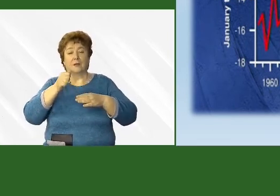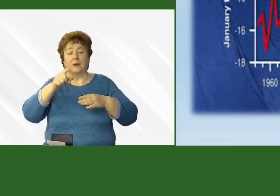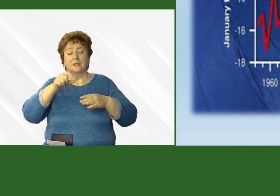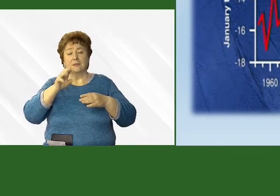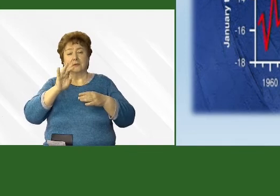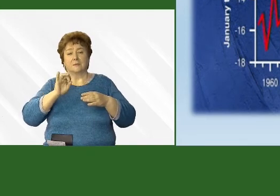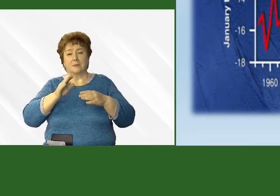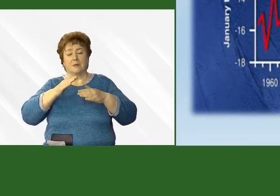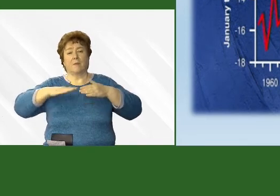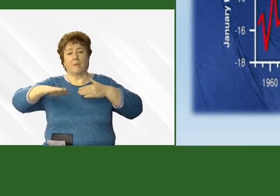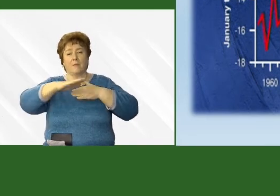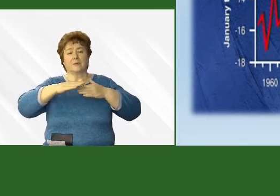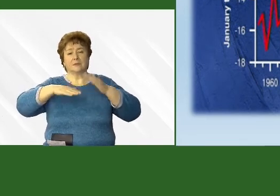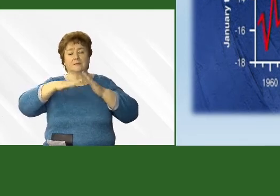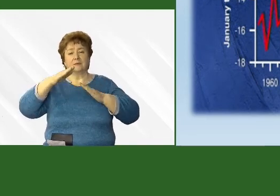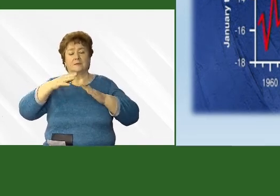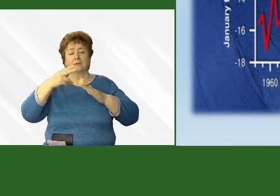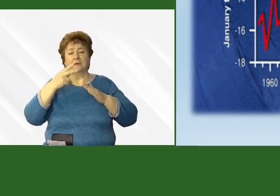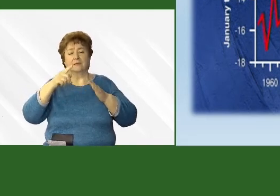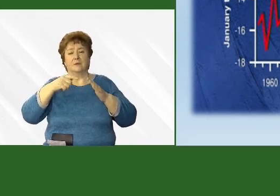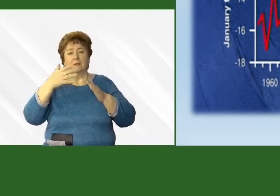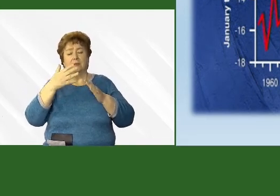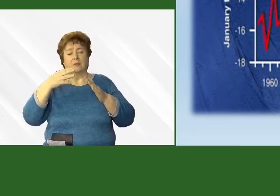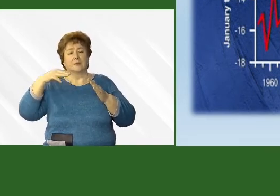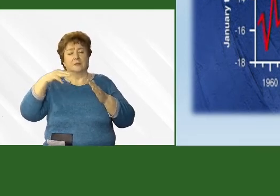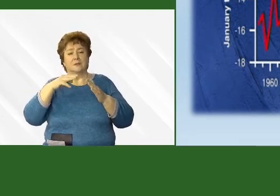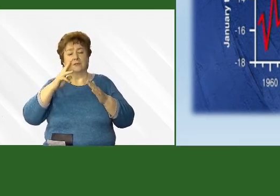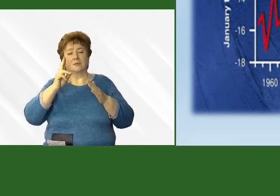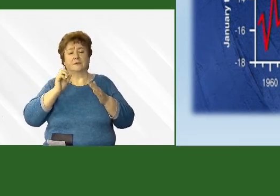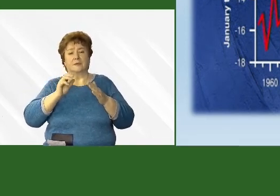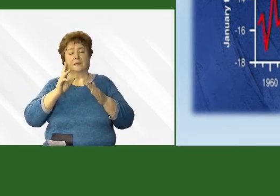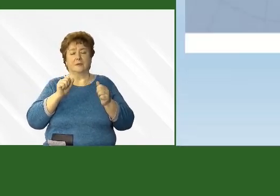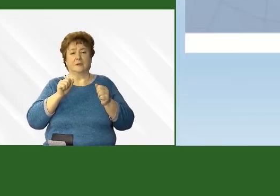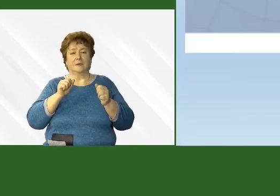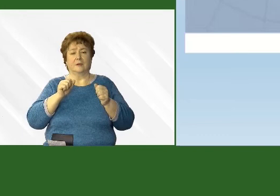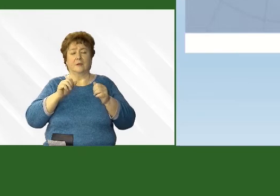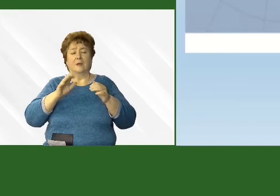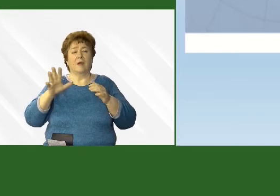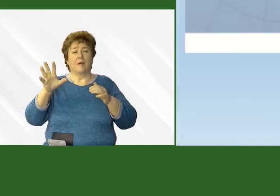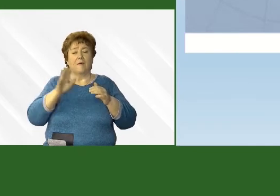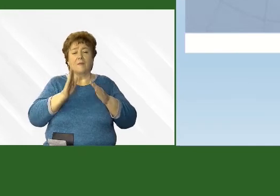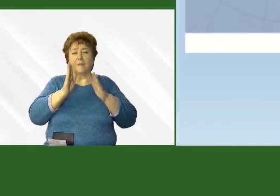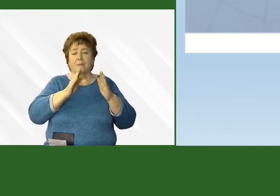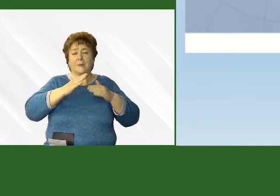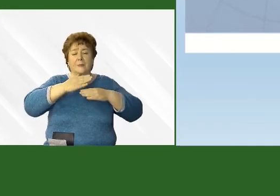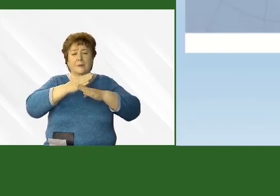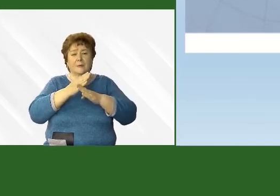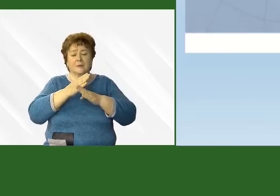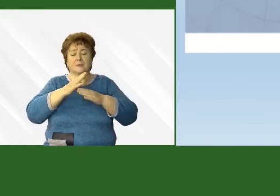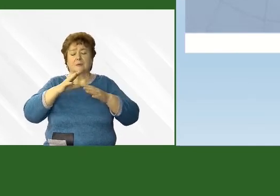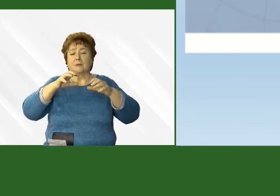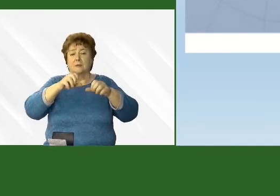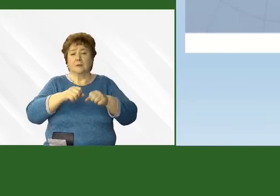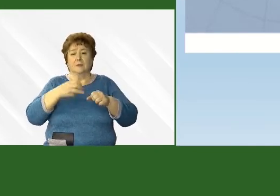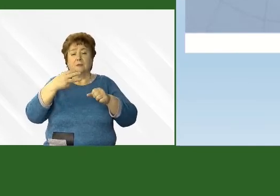айсберг площадью свыше 2500 квадратных километров. Весь процесс разрушения занял